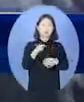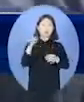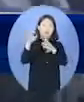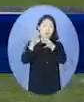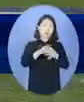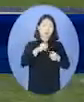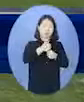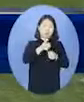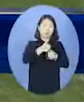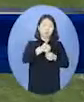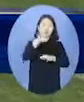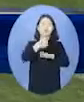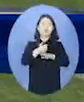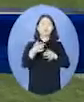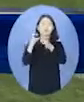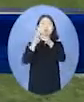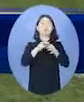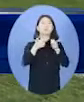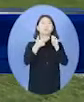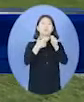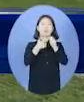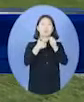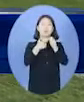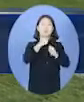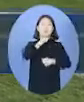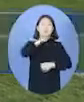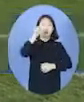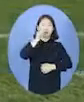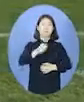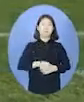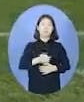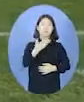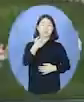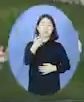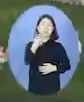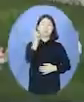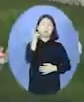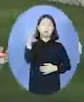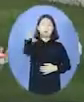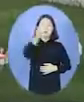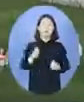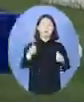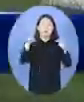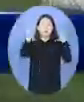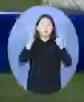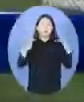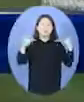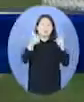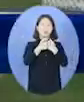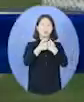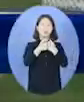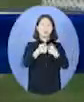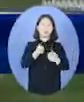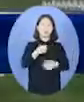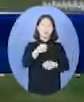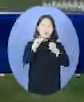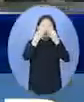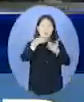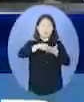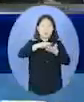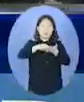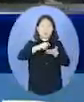최근 경기에서 6연승을 기록하는 상승세를 이어가고 있습니다. 한편 제97회